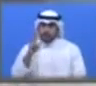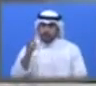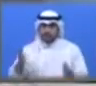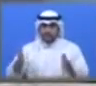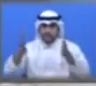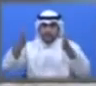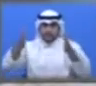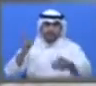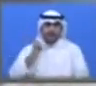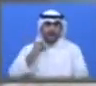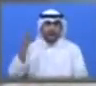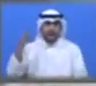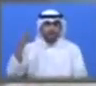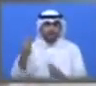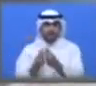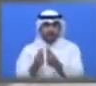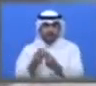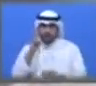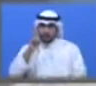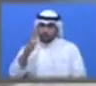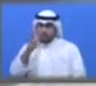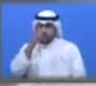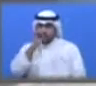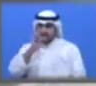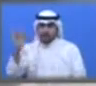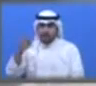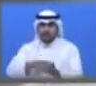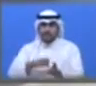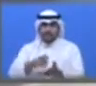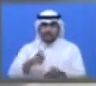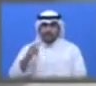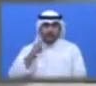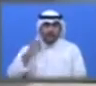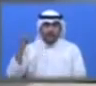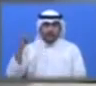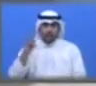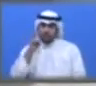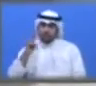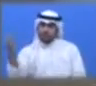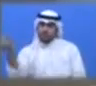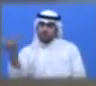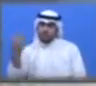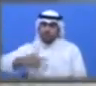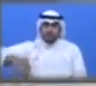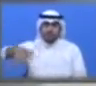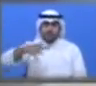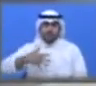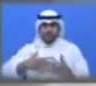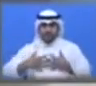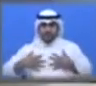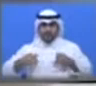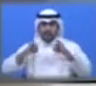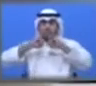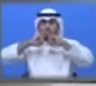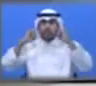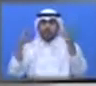عربية للتراث الثقافي اللامادي أو بالمفهوم بتاعنا التراث الشعبي بتعني الكثير، بتعني أنه المنظمة